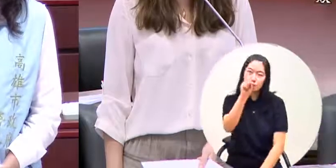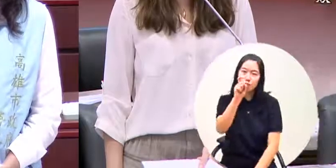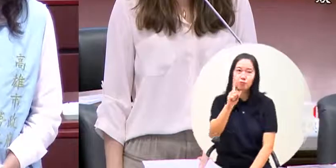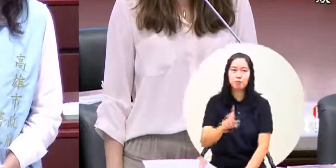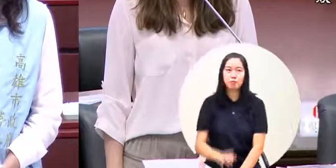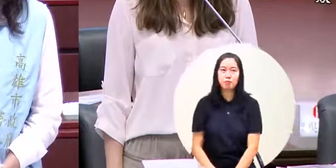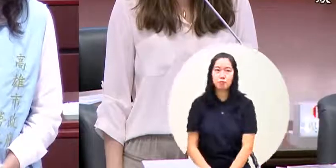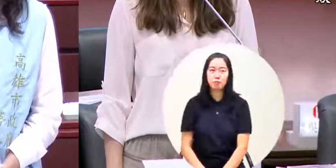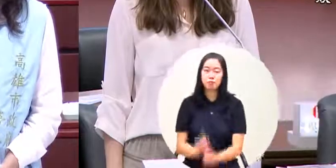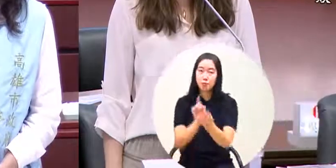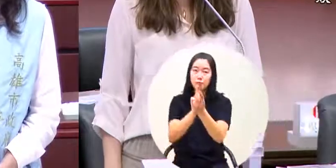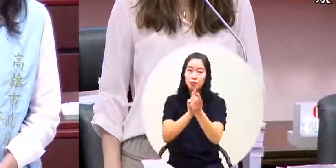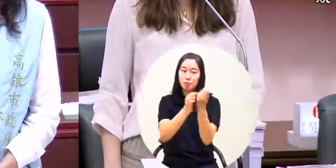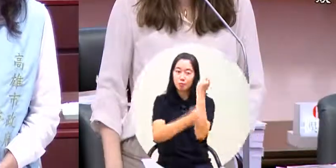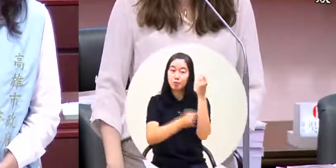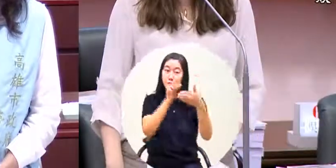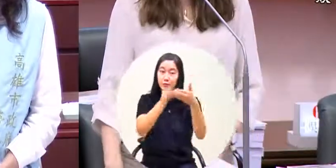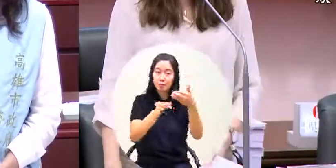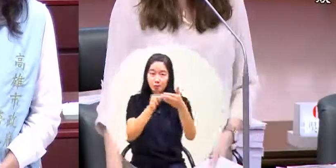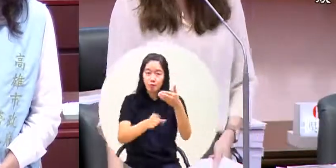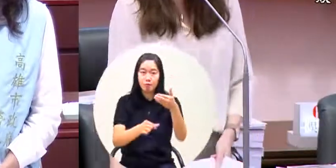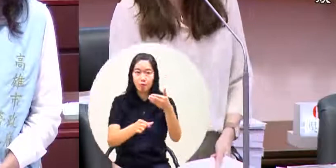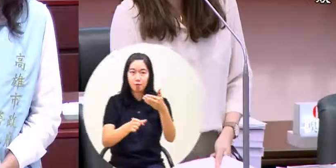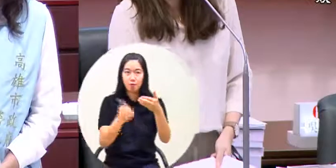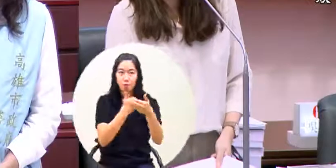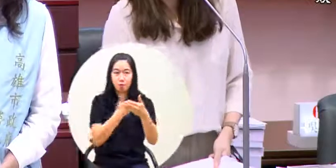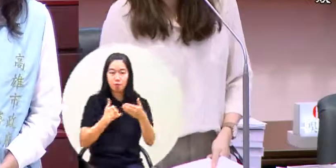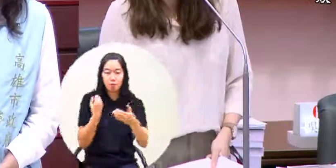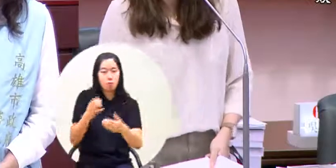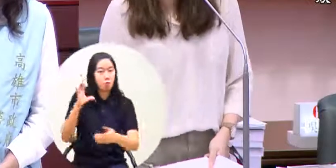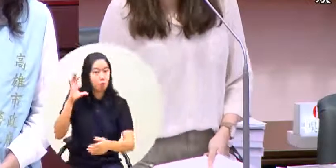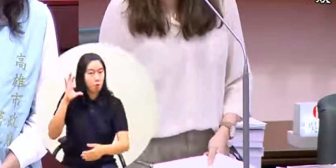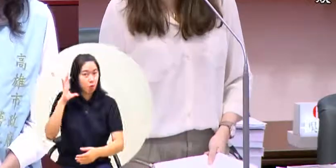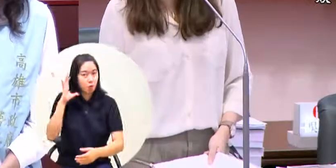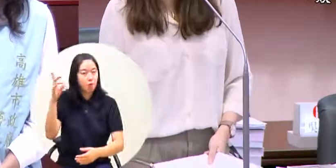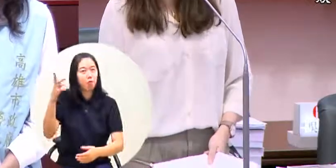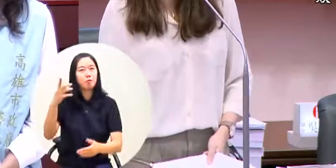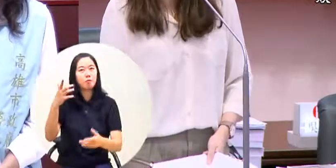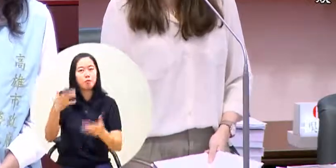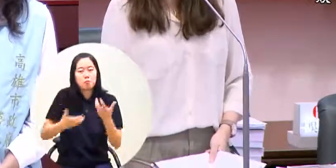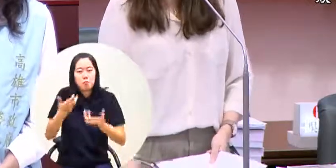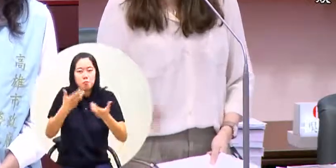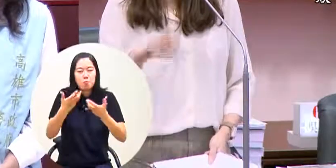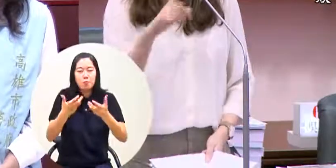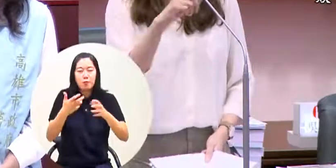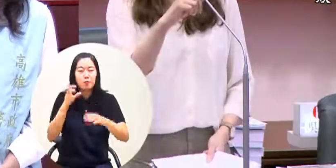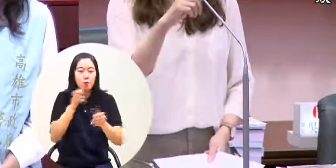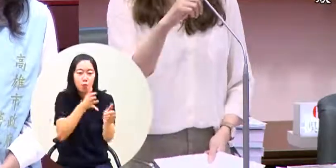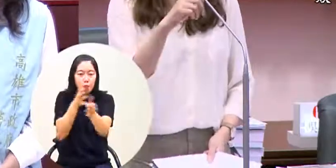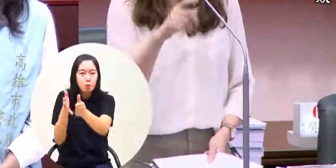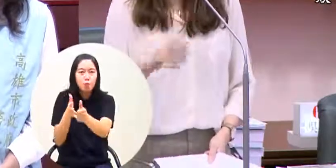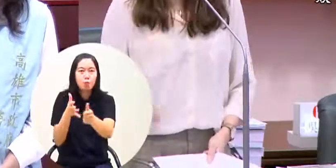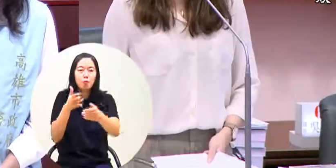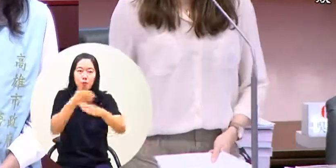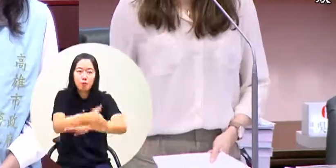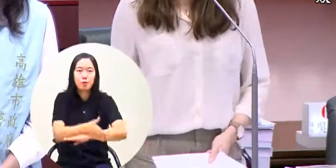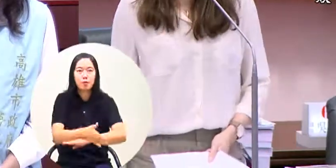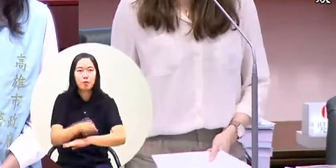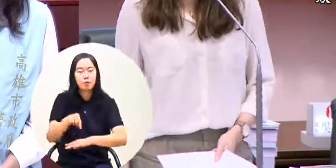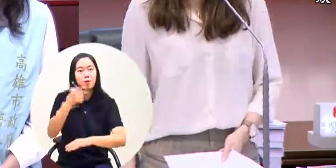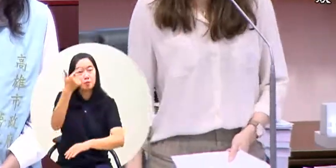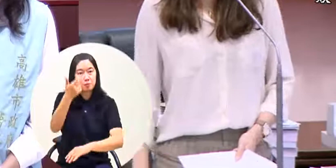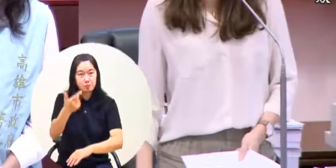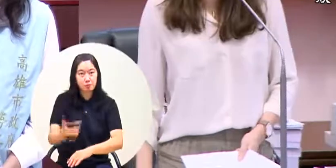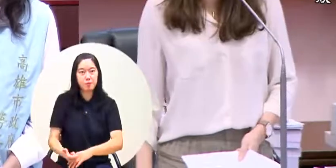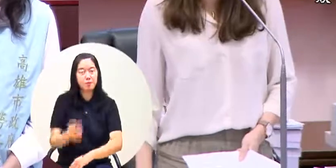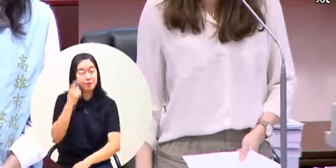法令上面可能。第一个可能新闻热度上面也过了，那其实另外一个慢慢的也要思